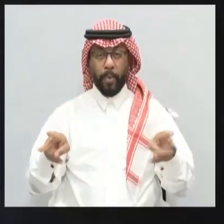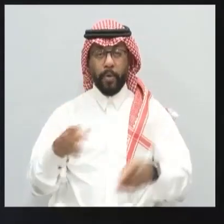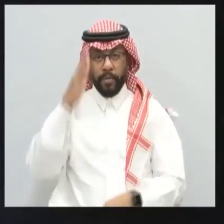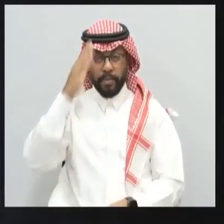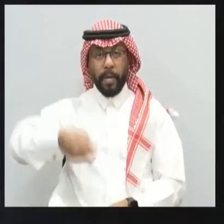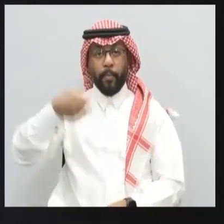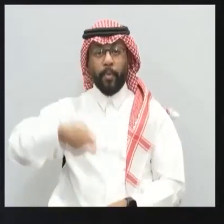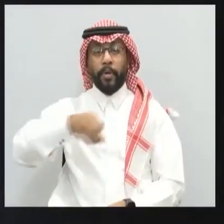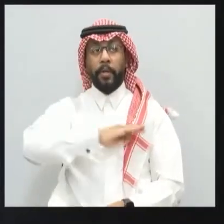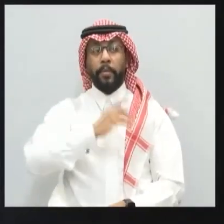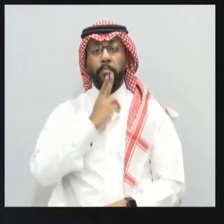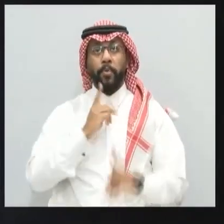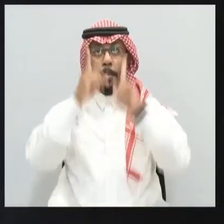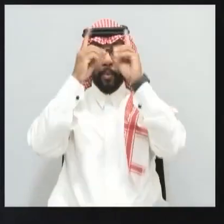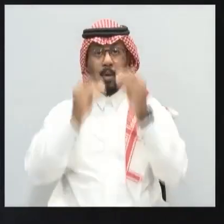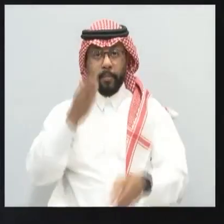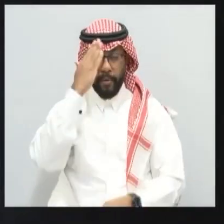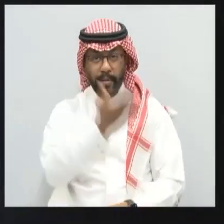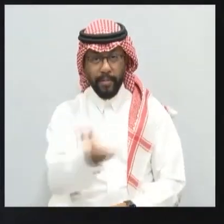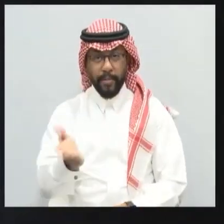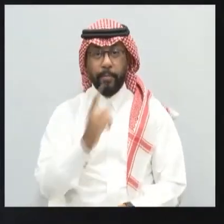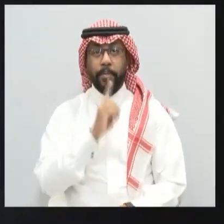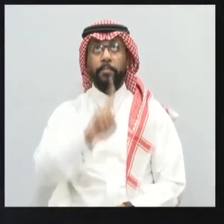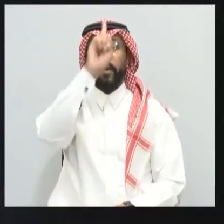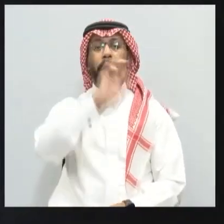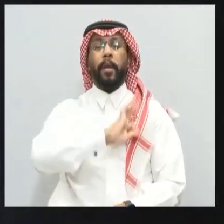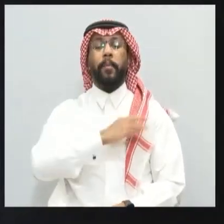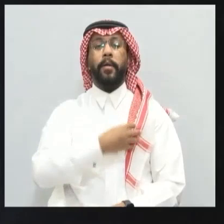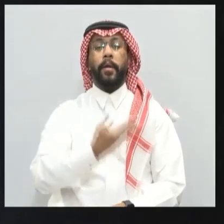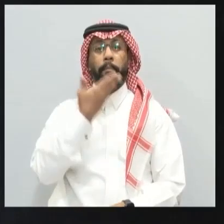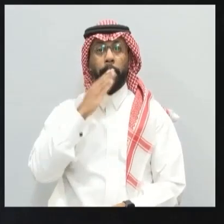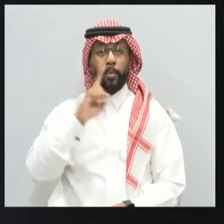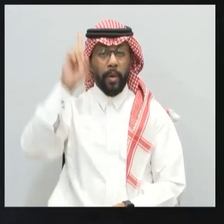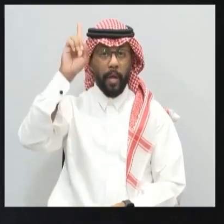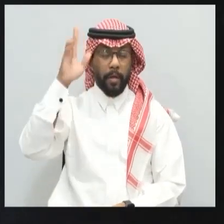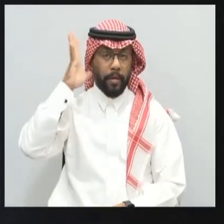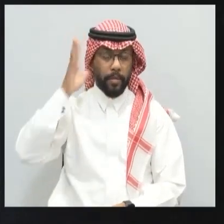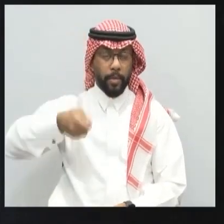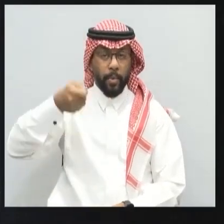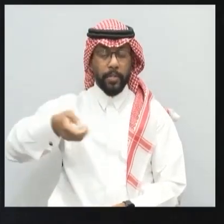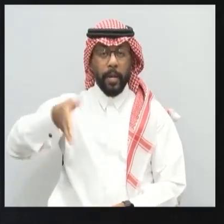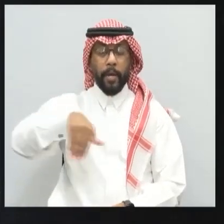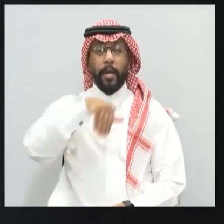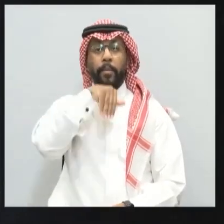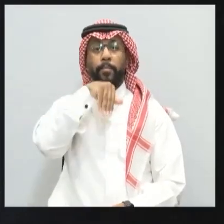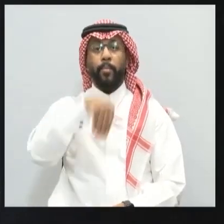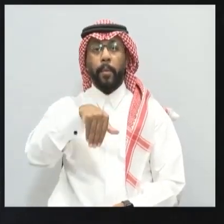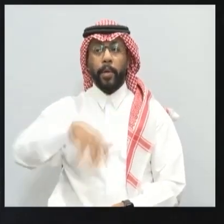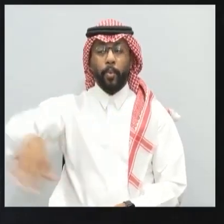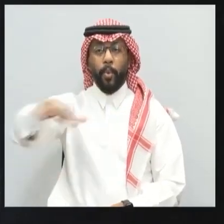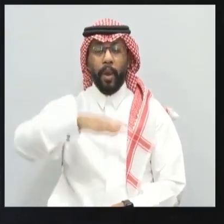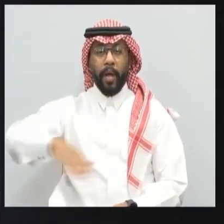السلام عليكم ورحمه الله وبركاته بسم الله الرحمن الرحيم الحمد لله رب العالمين والصلاه والسلام على نبينا